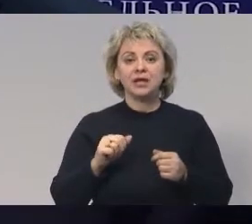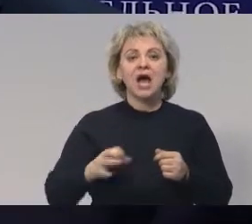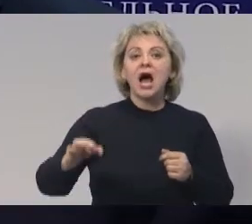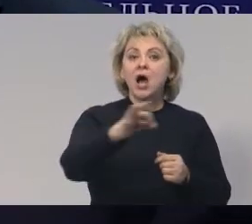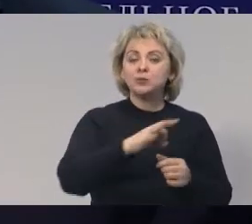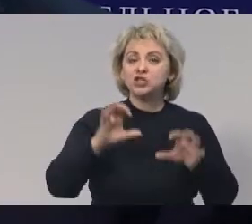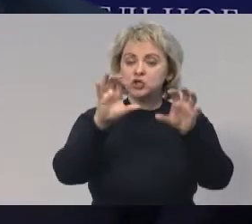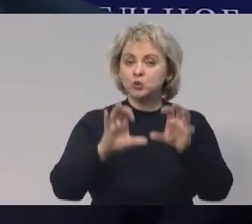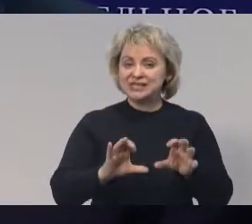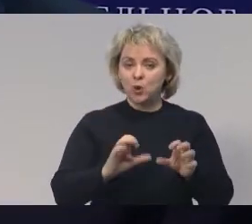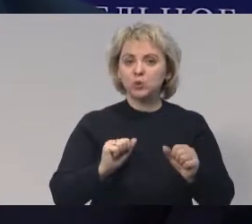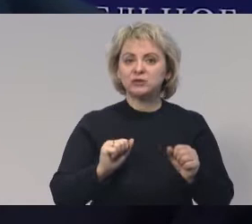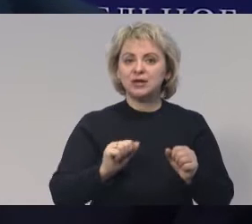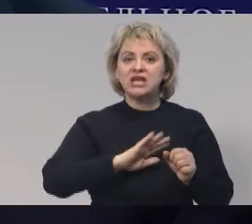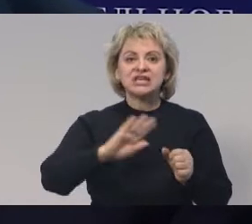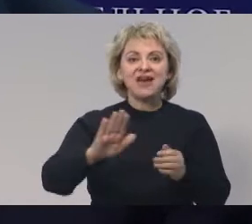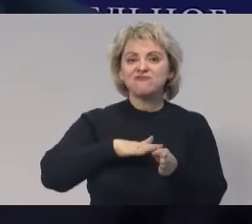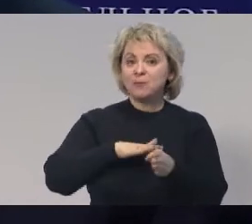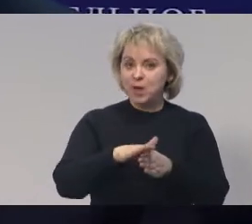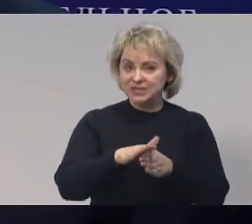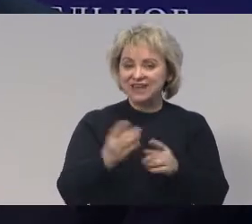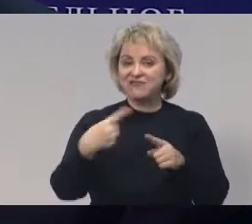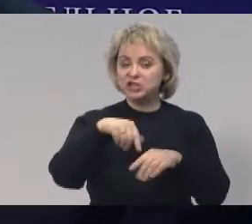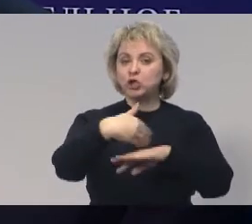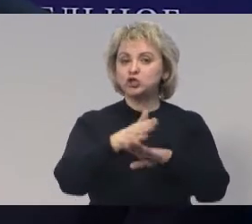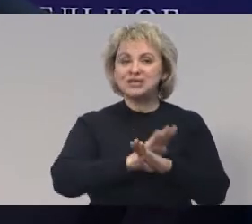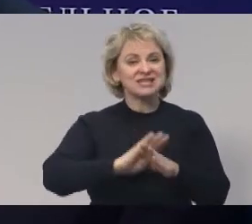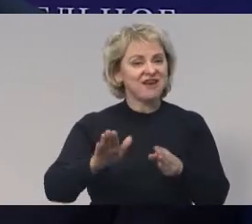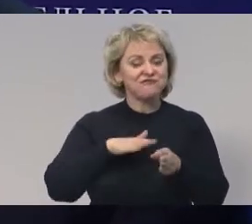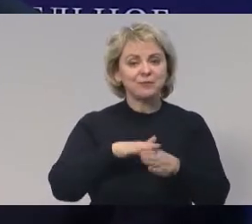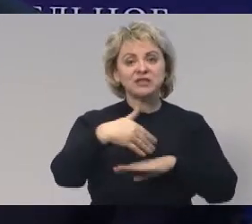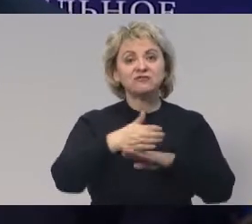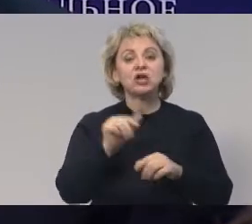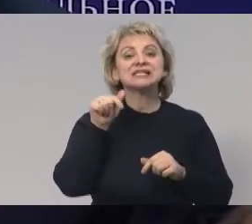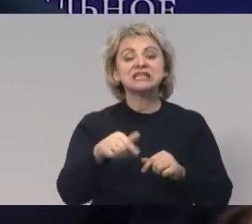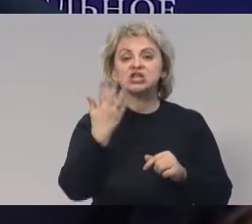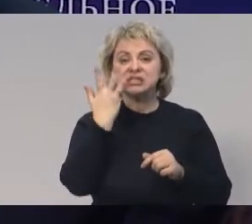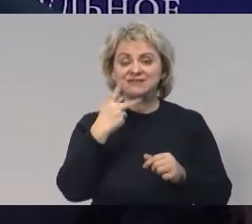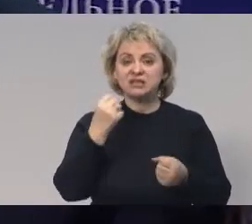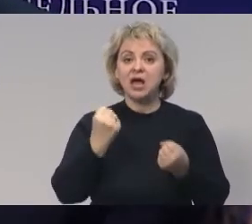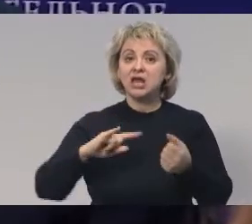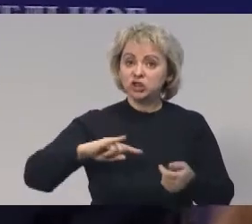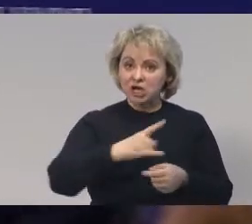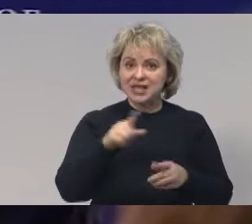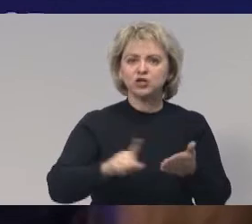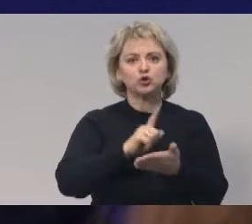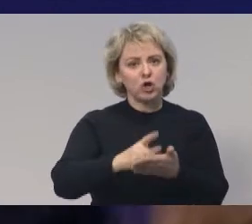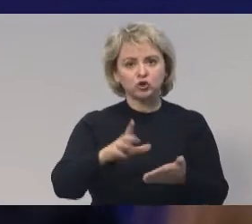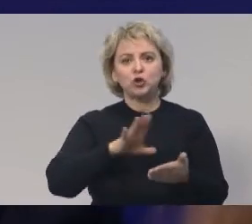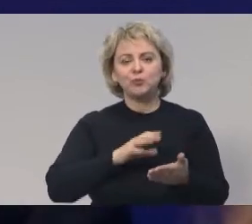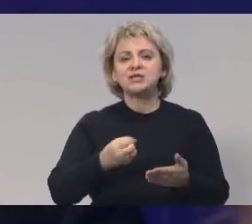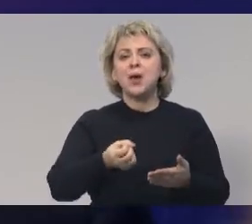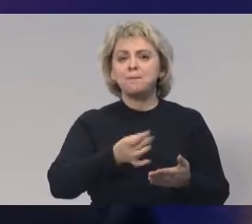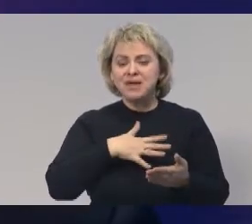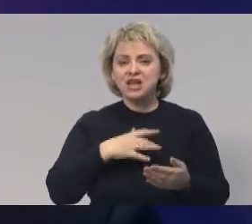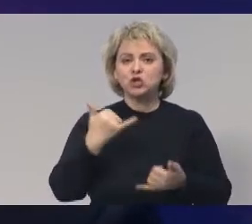Областной закон не выполняется в этой части, не выполняется в части даже цвета автомобилей. Они должны быть белые,